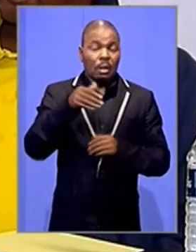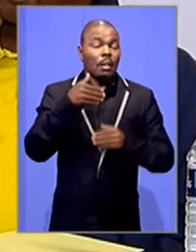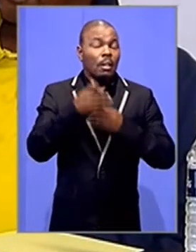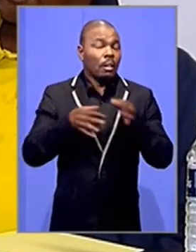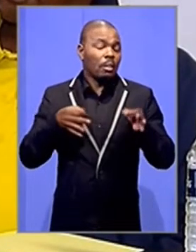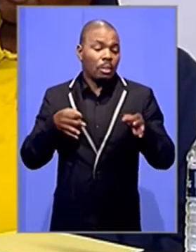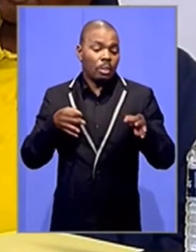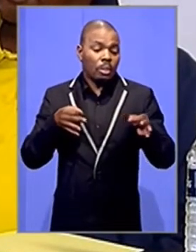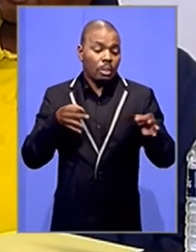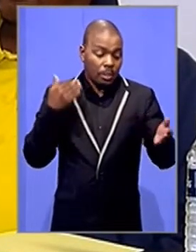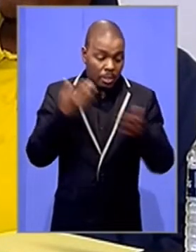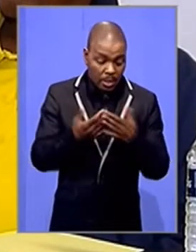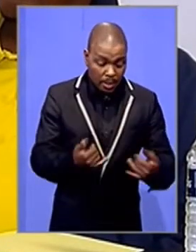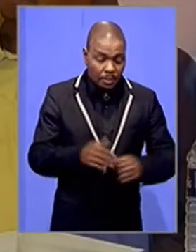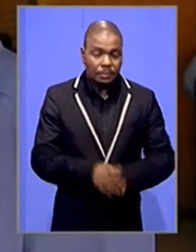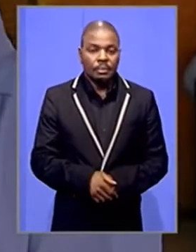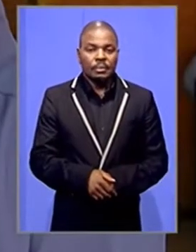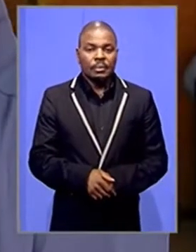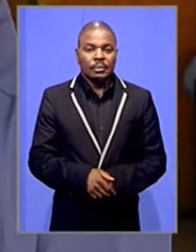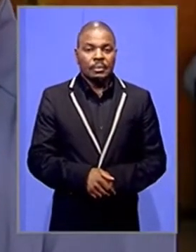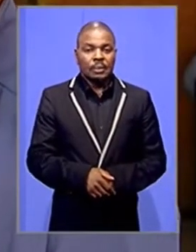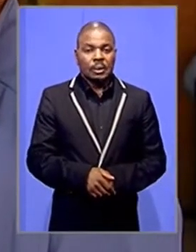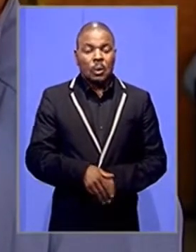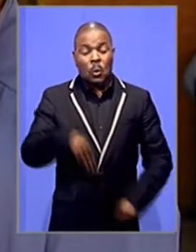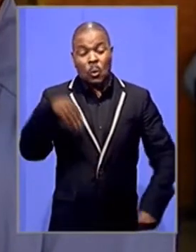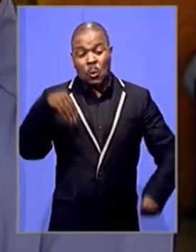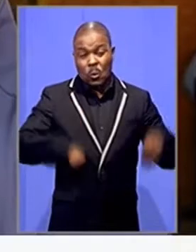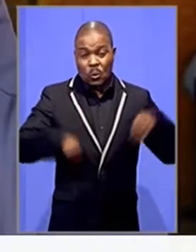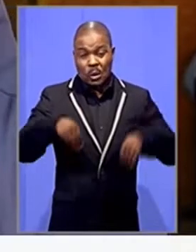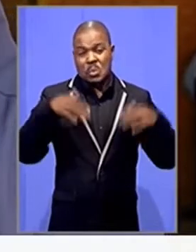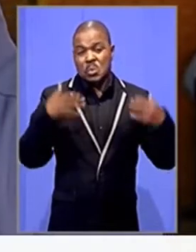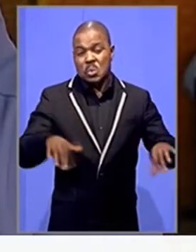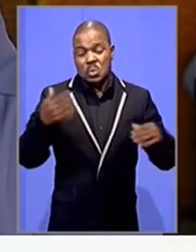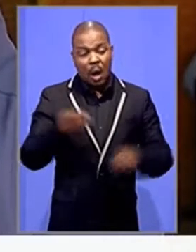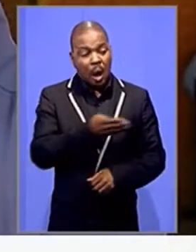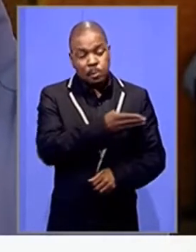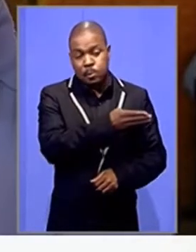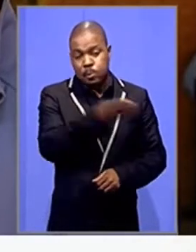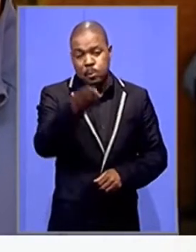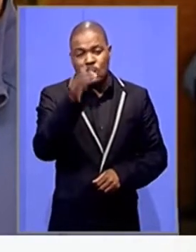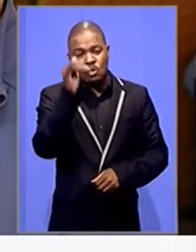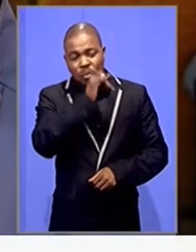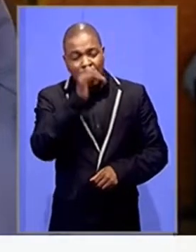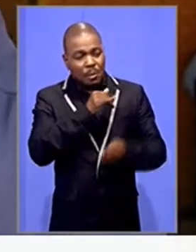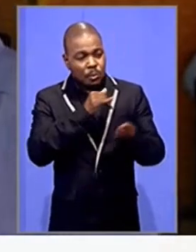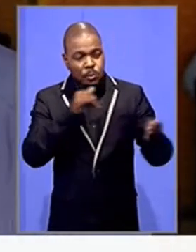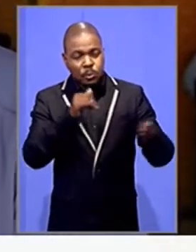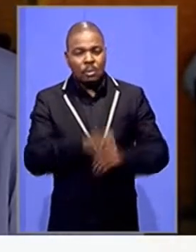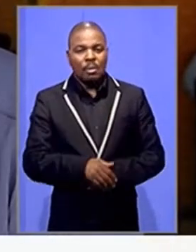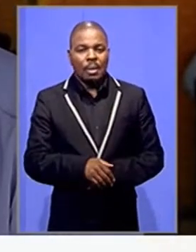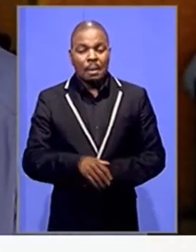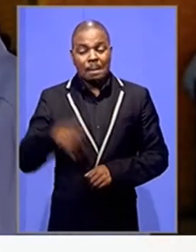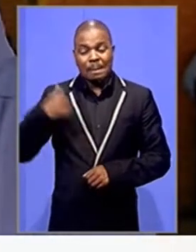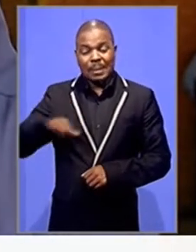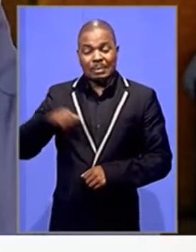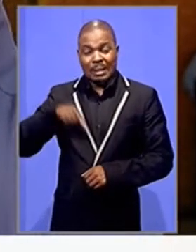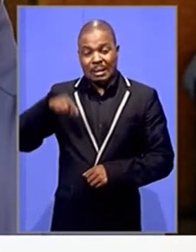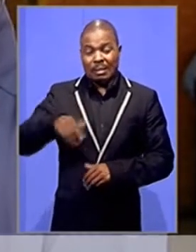fele. Ke botswe ke nape bosenyi bo boleng teng mo tsamaisong ya